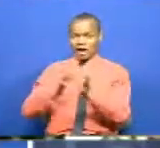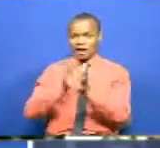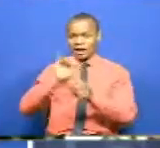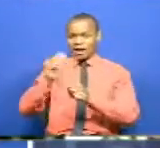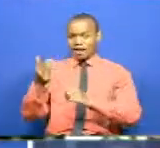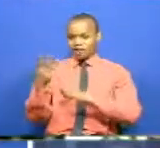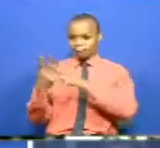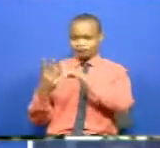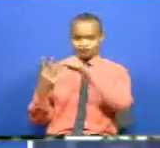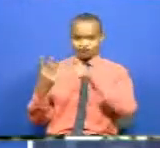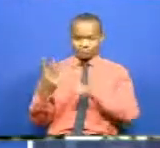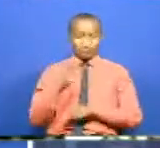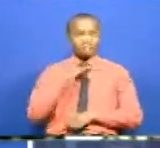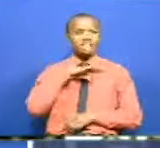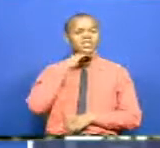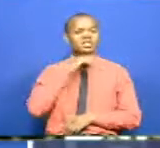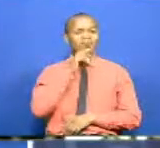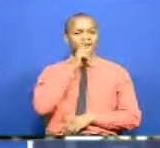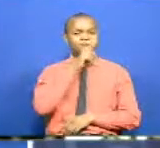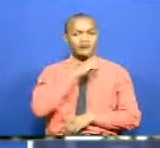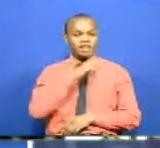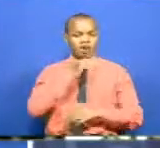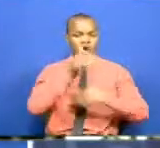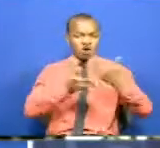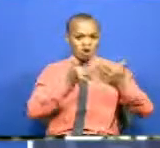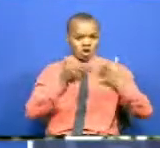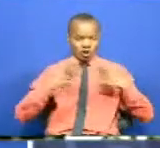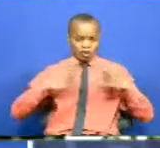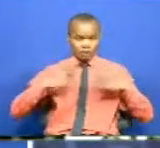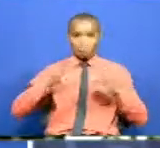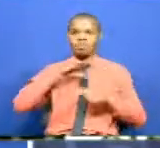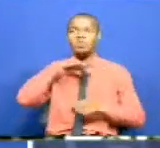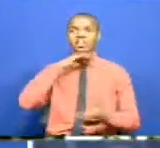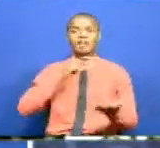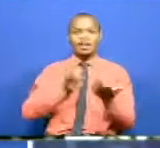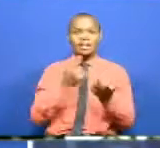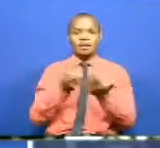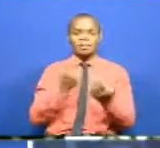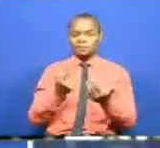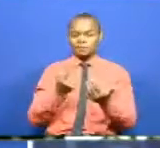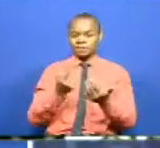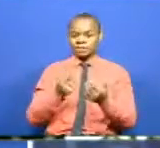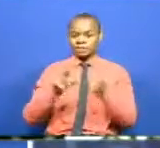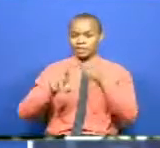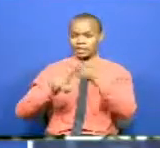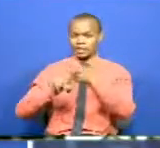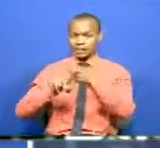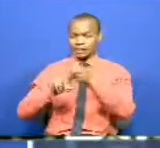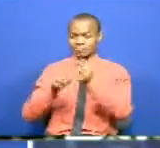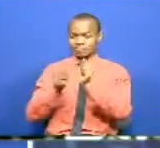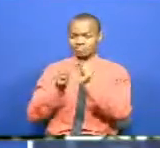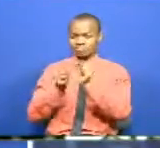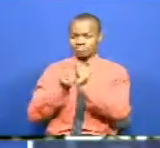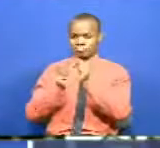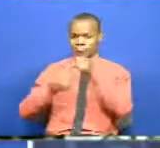4 wakipoteza maisha na kufikisha idadi ya jumla waliofariki kuwa 616.